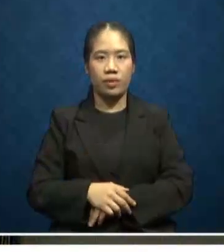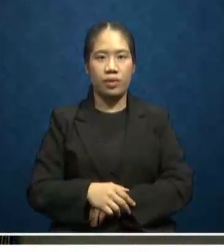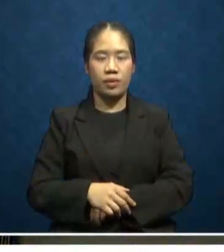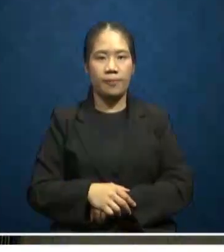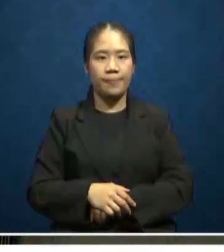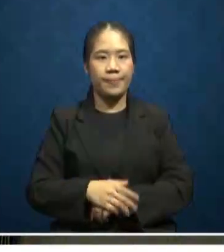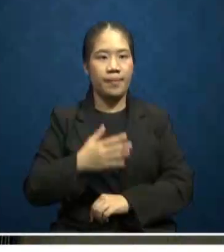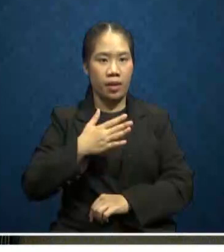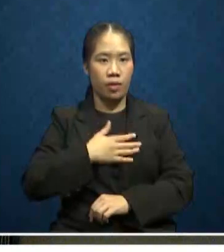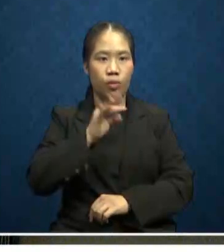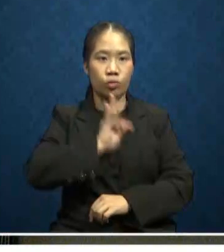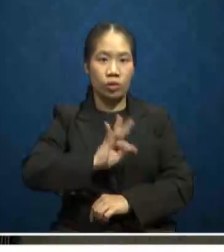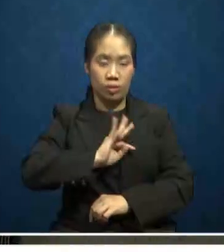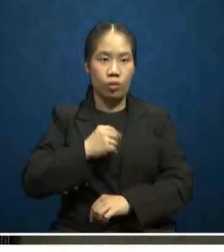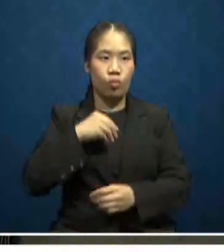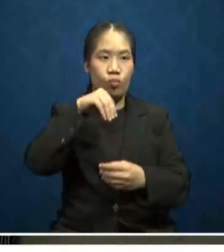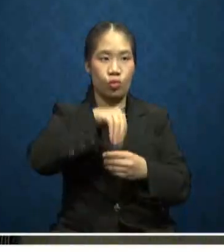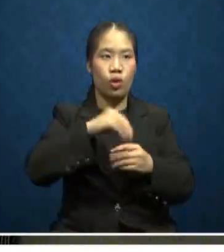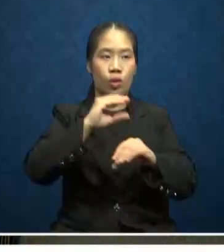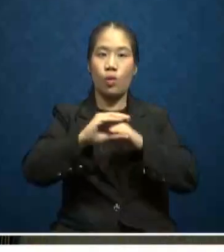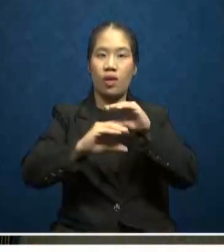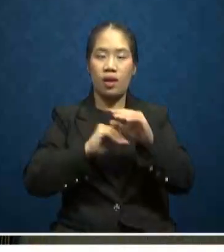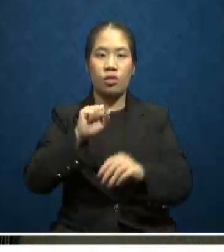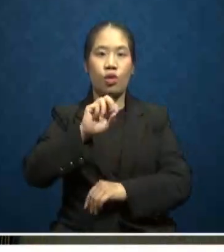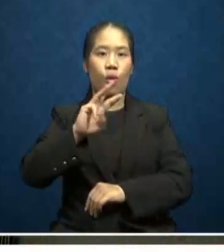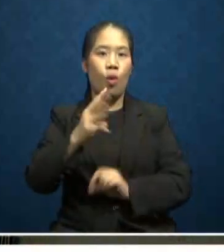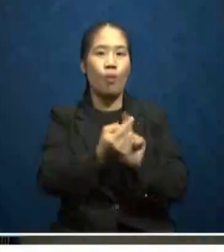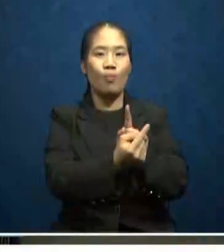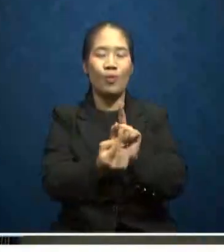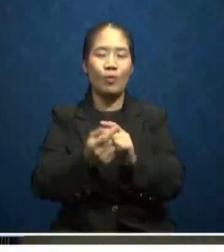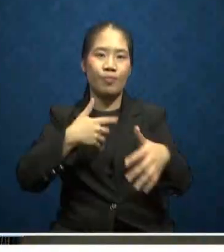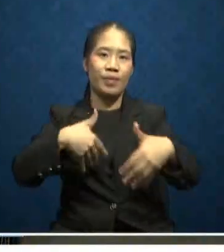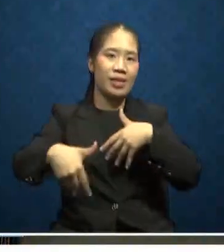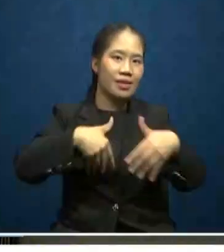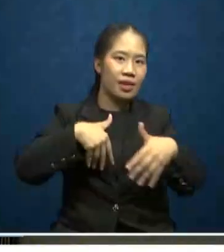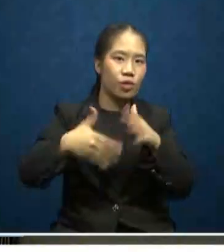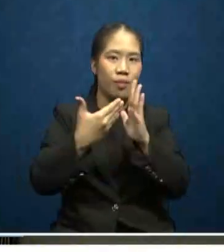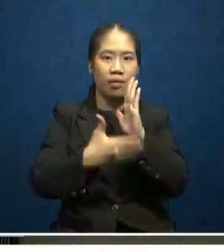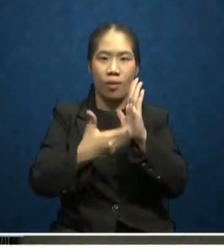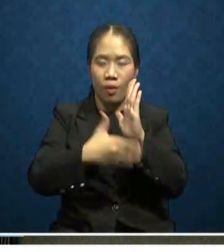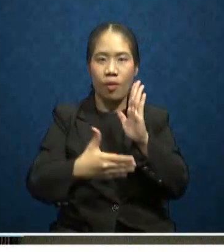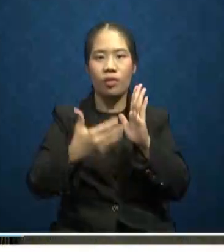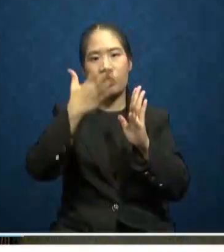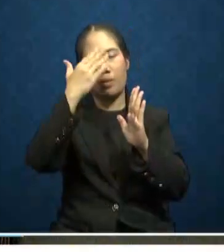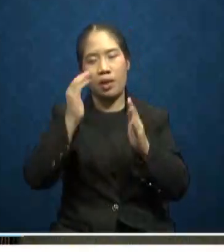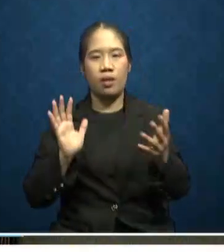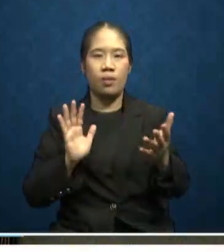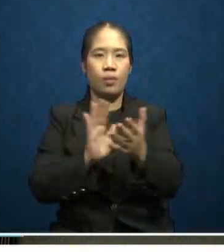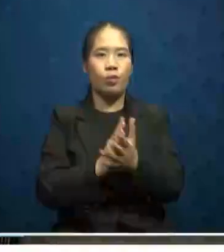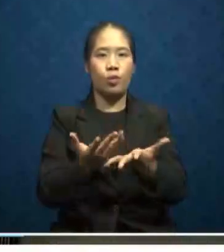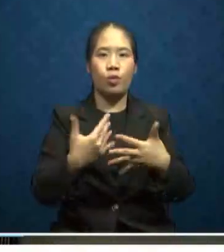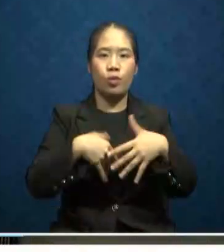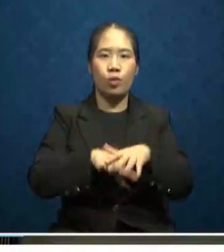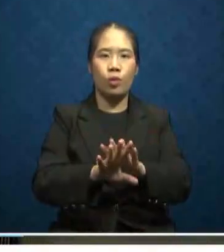ผมเองอยู่ในโครงการสวพบประชาชนภาคตนออกนะครับได้ดูพื้นที่กับท่านพลเอกประพงษ์สง่าเนตรนะครับ